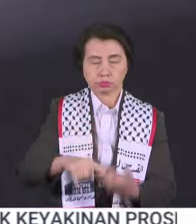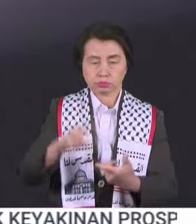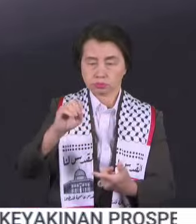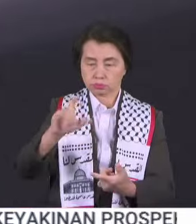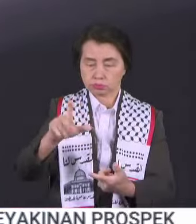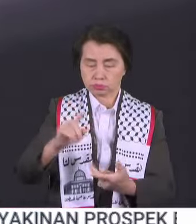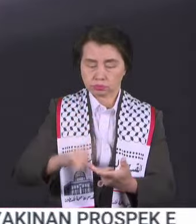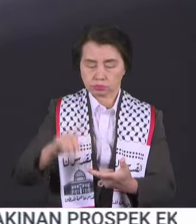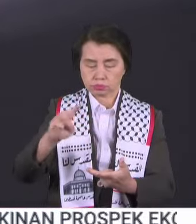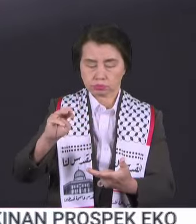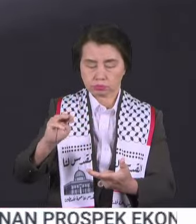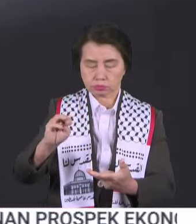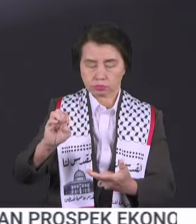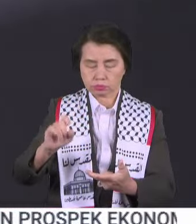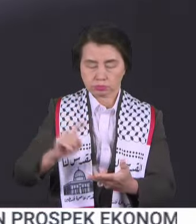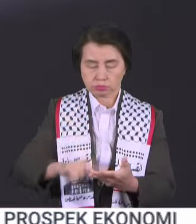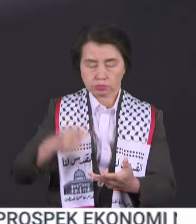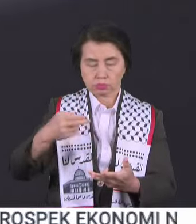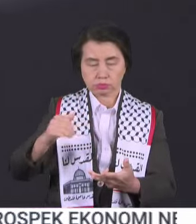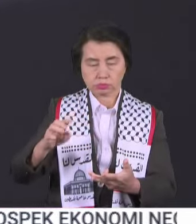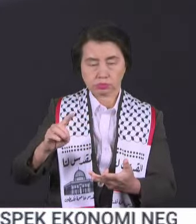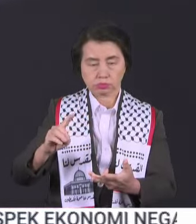Guntabit, Fika, Hadi Hof dan Joy.